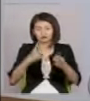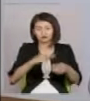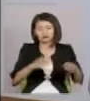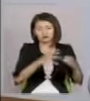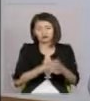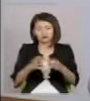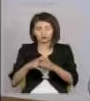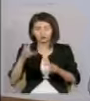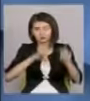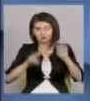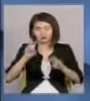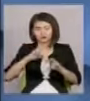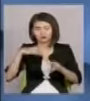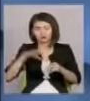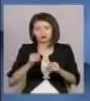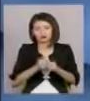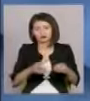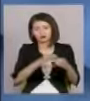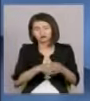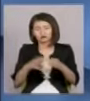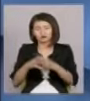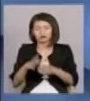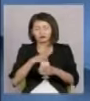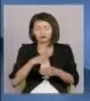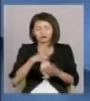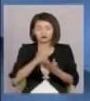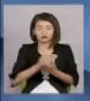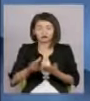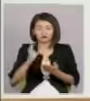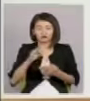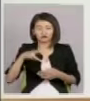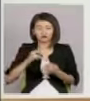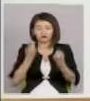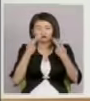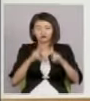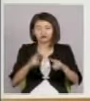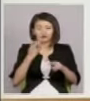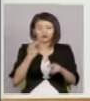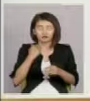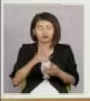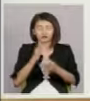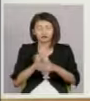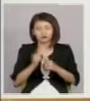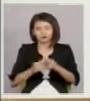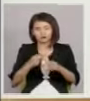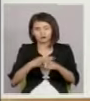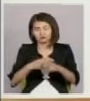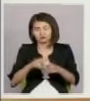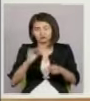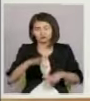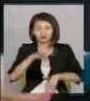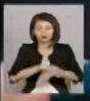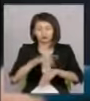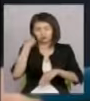мероприятий руководителю следственной группы Тлендиеву была выделена определенная сумма, помеченная специальной краской. После успешно проведенной операции и задержания группы лиц,